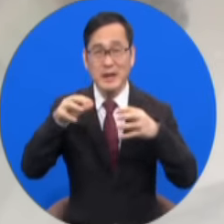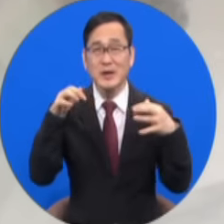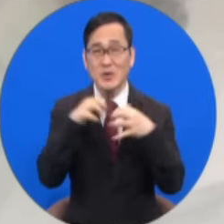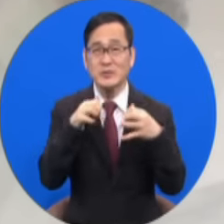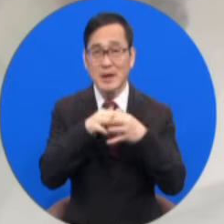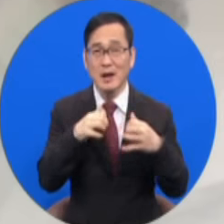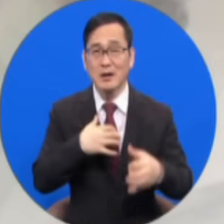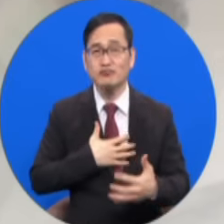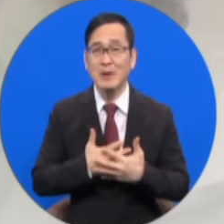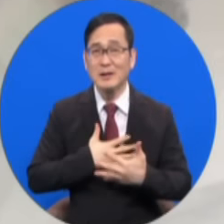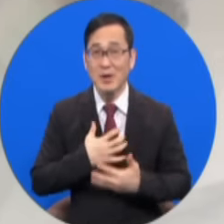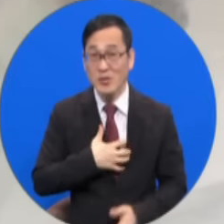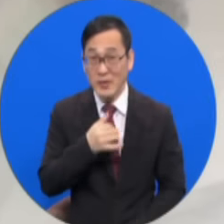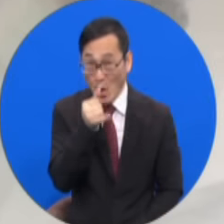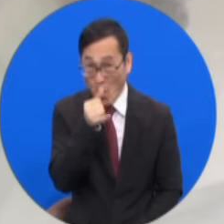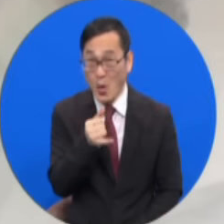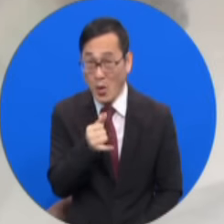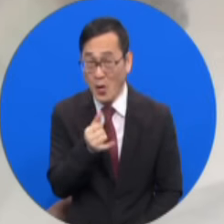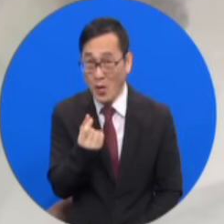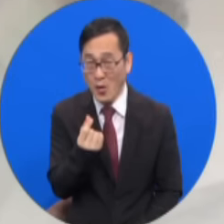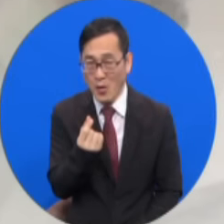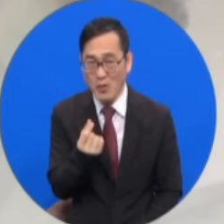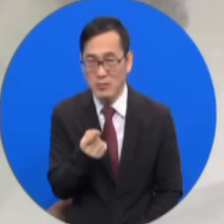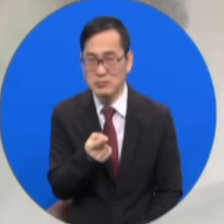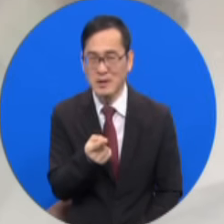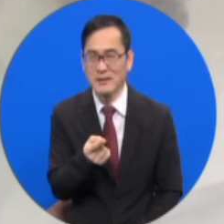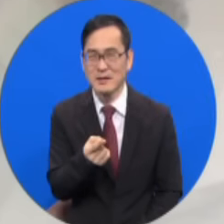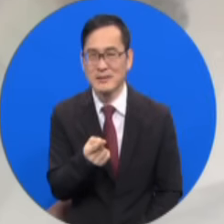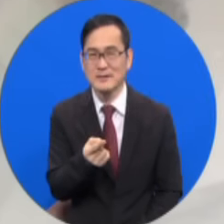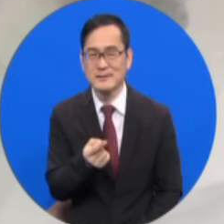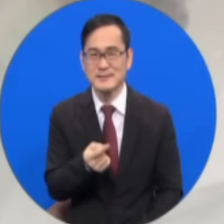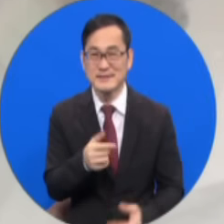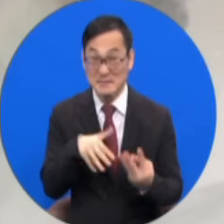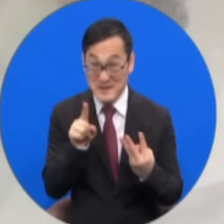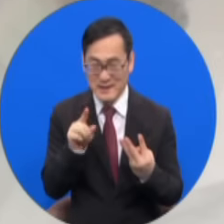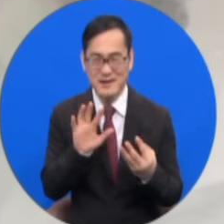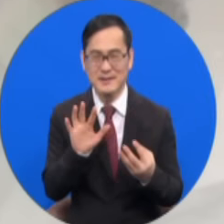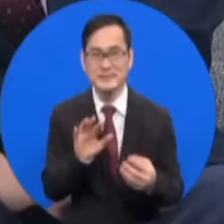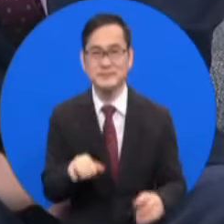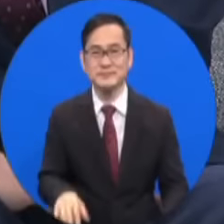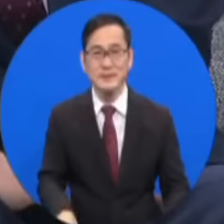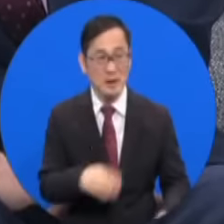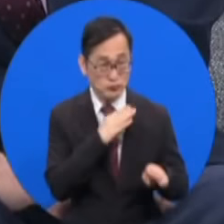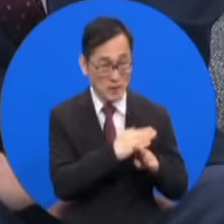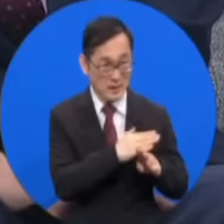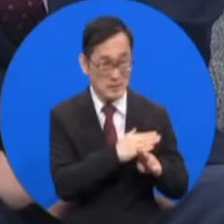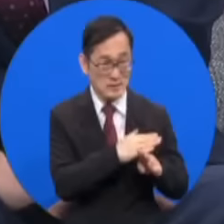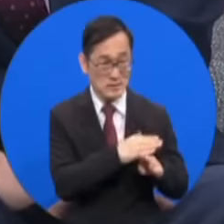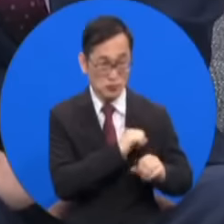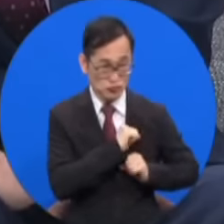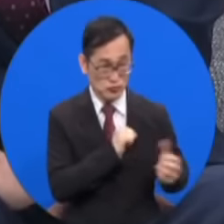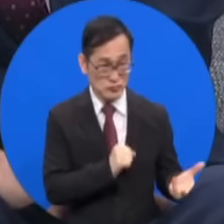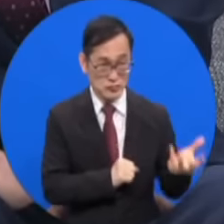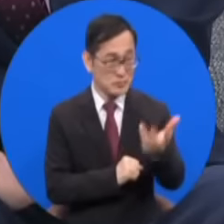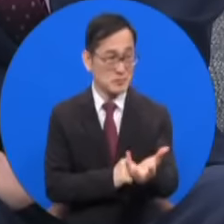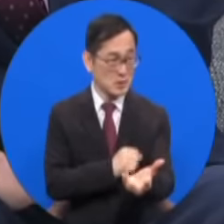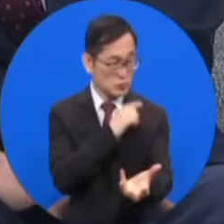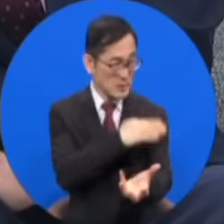그럴 가능성은 저는 없다고 보고요 다만 이제 북한이 저렇게 병력을 빼게 되면은 사실 북한